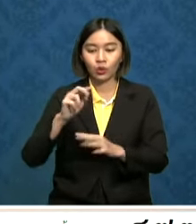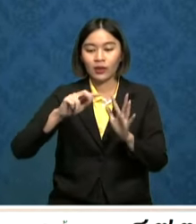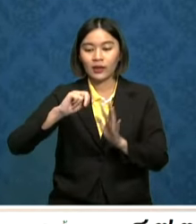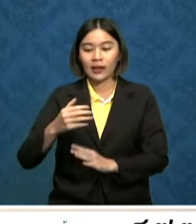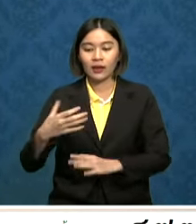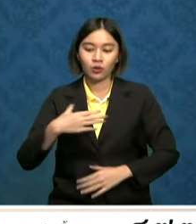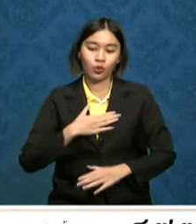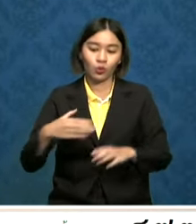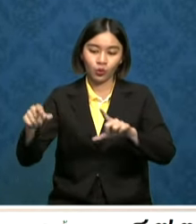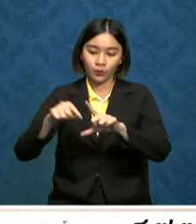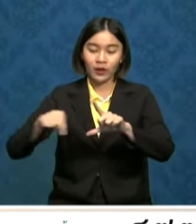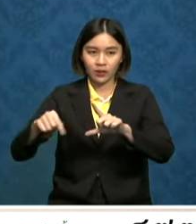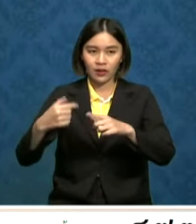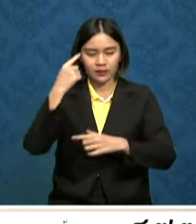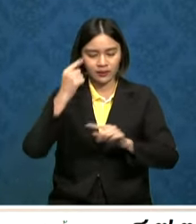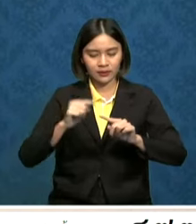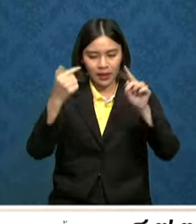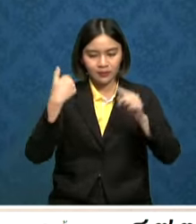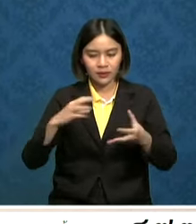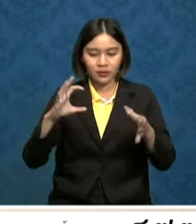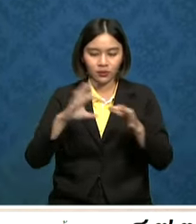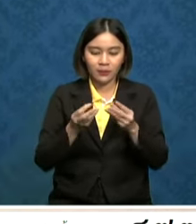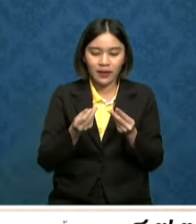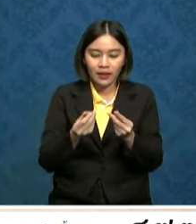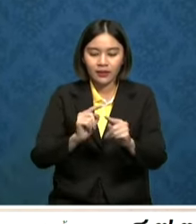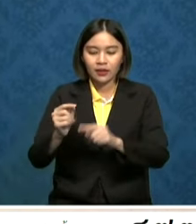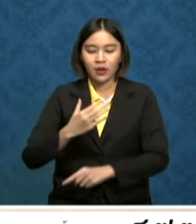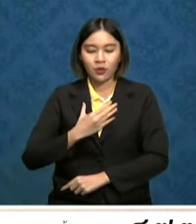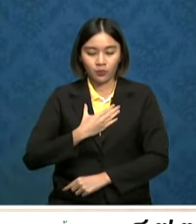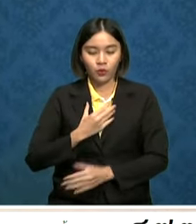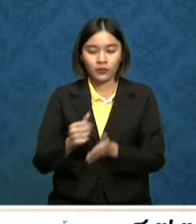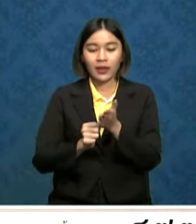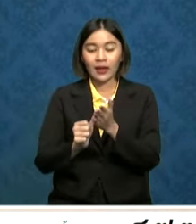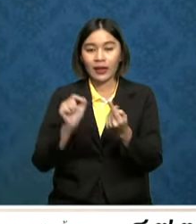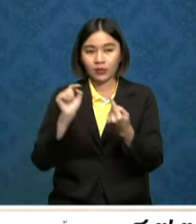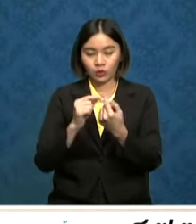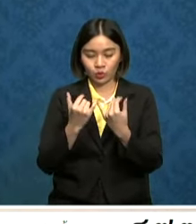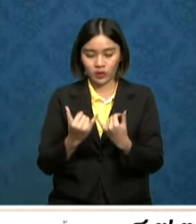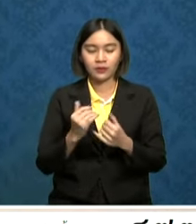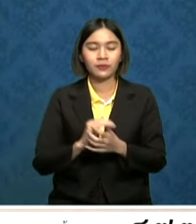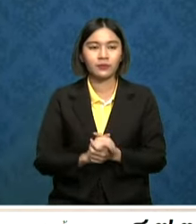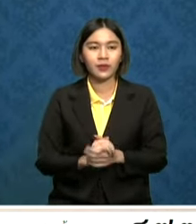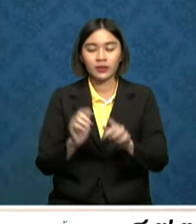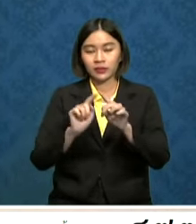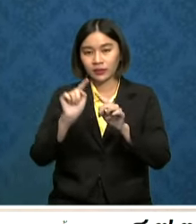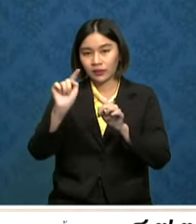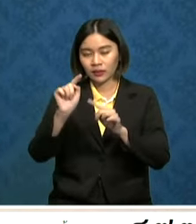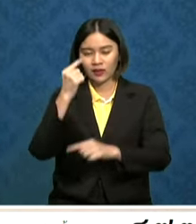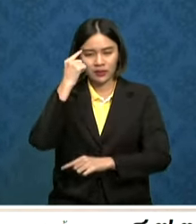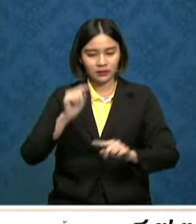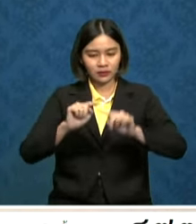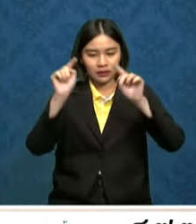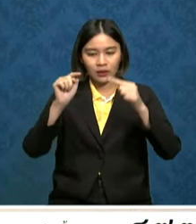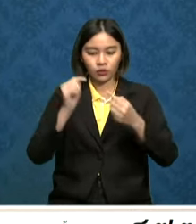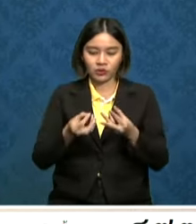ไกลก็มีอยู่ในเชิงรายละเอียดนะครับแล้วก็ผมก็ได้สงวนความเห็นมาไว้ในวันนี้นะครับประเด็นที่1ครับที่อาจจะยังเห็นต่างกันใน